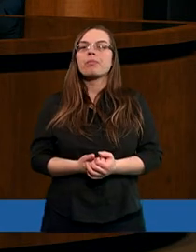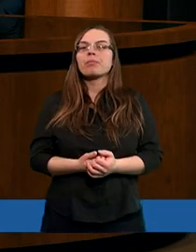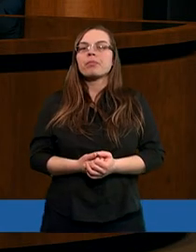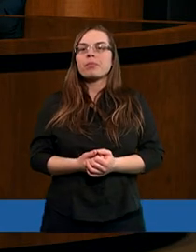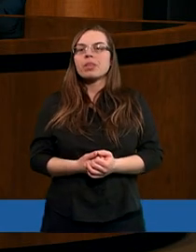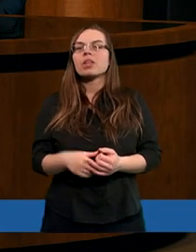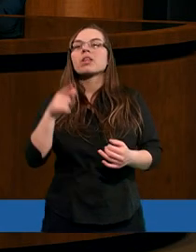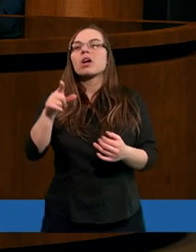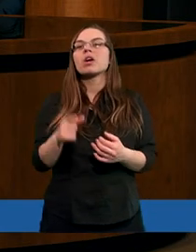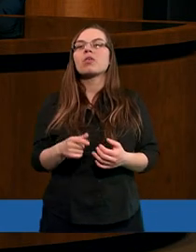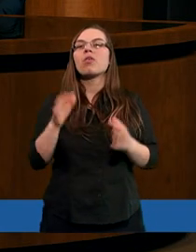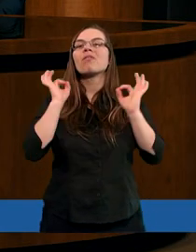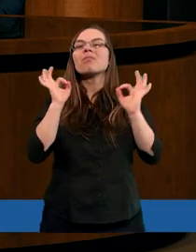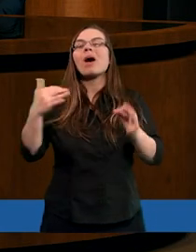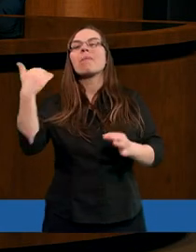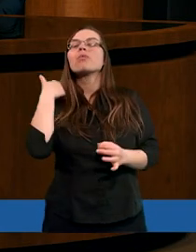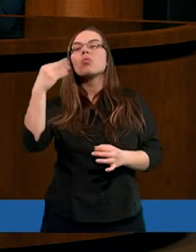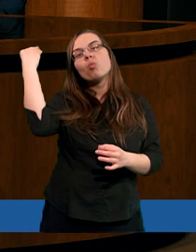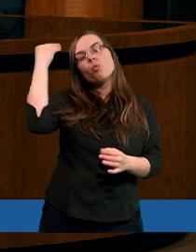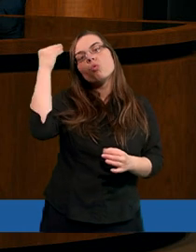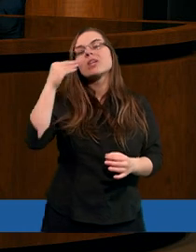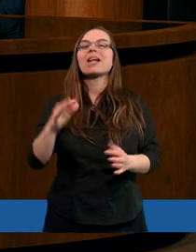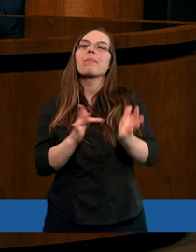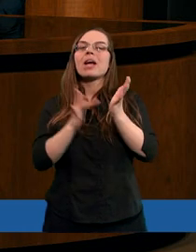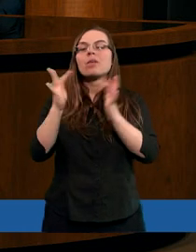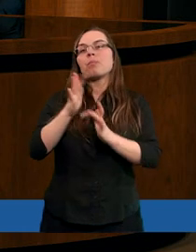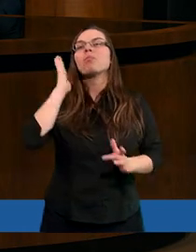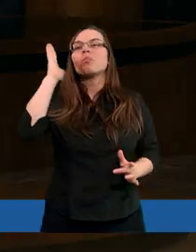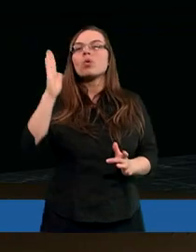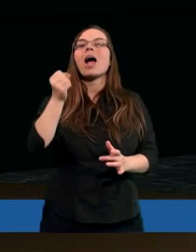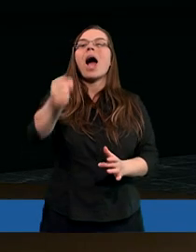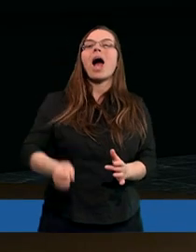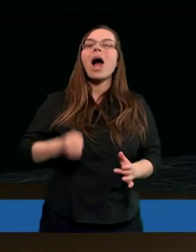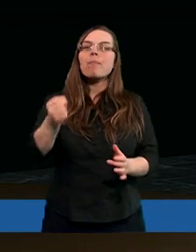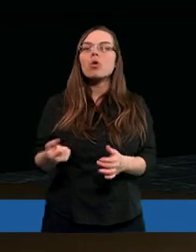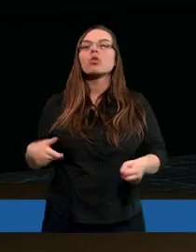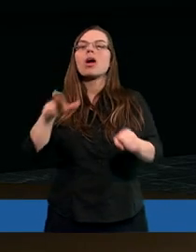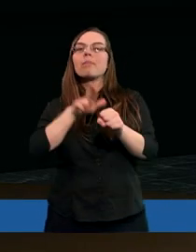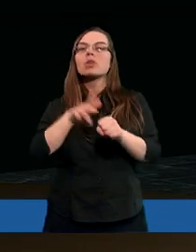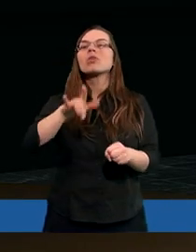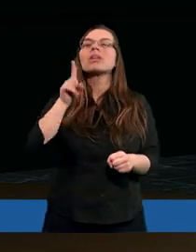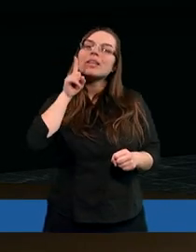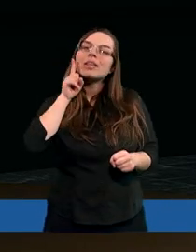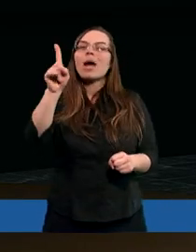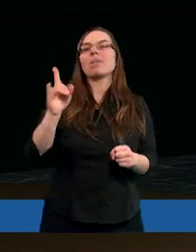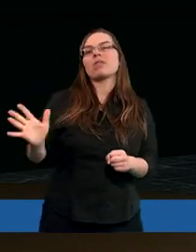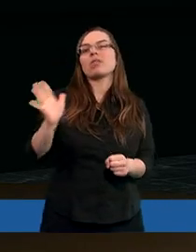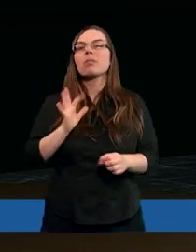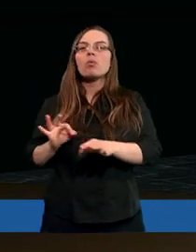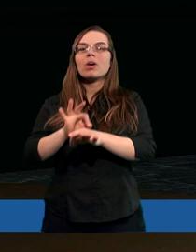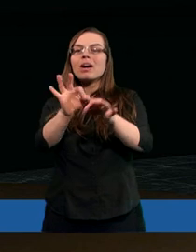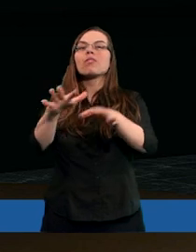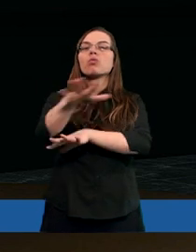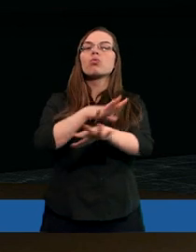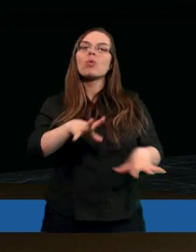Stał się przede wszystkim uczniem Jezusa, a później apostołem, który naprawdę był kierowany